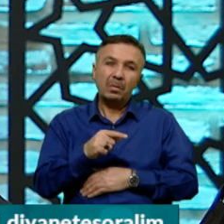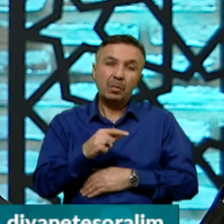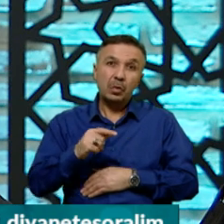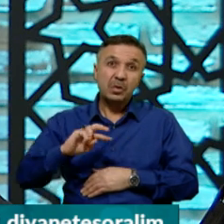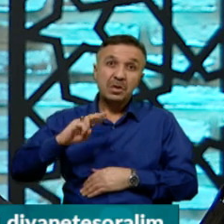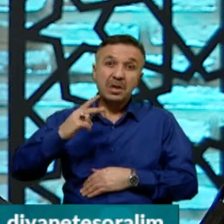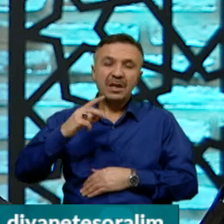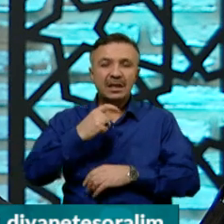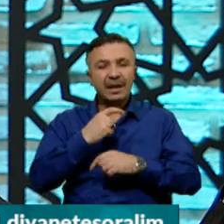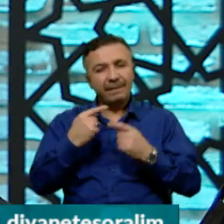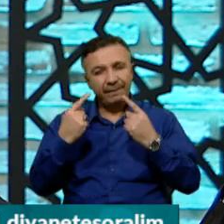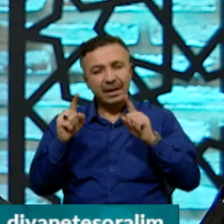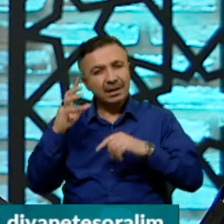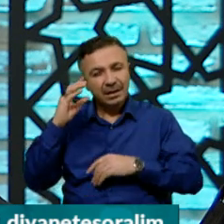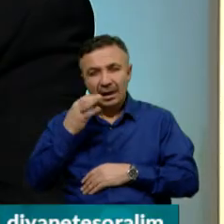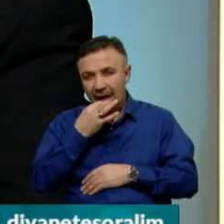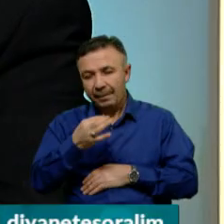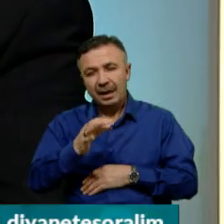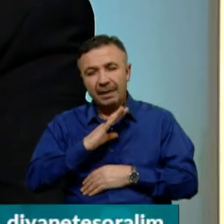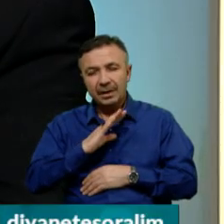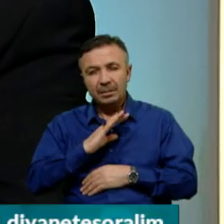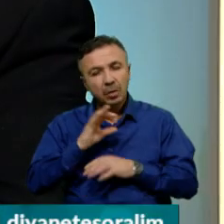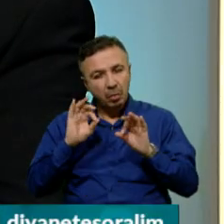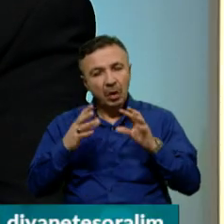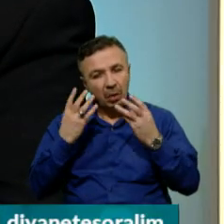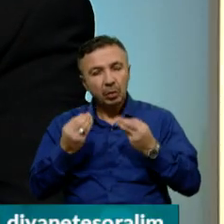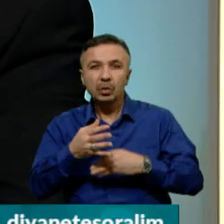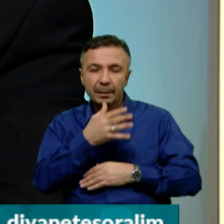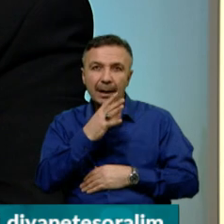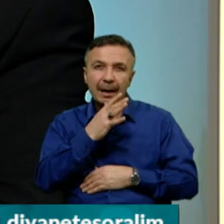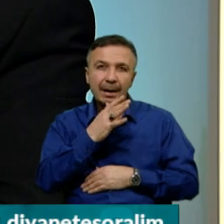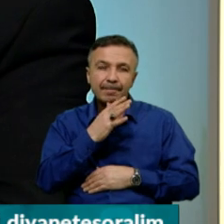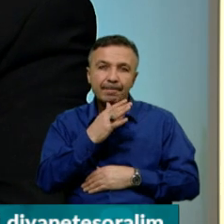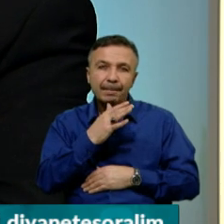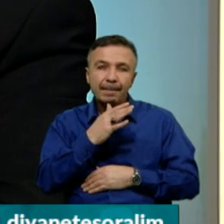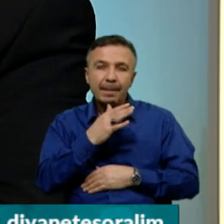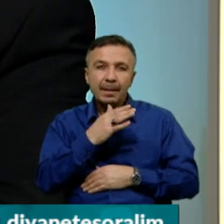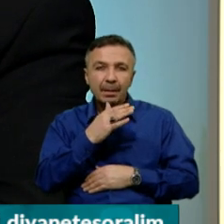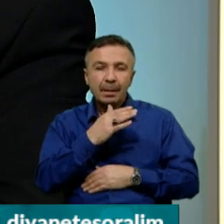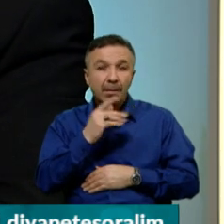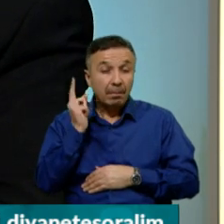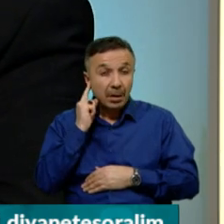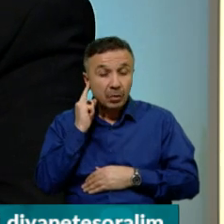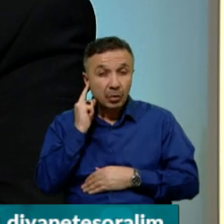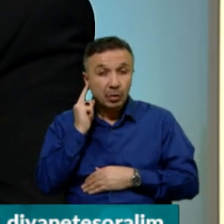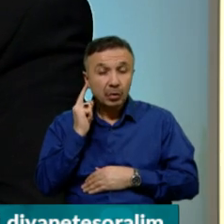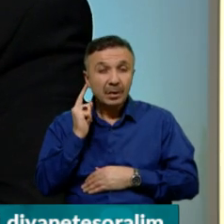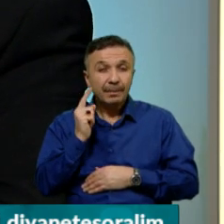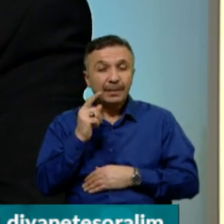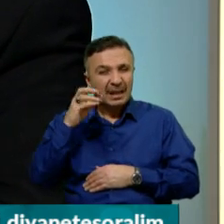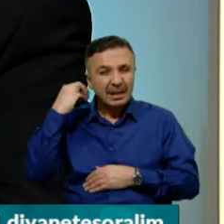farkından da haberdardır lar Bunun böyle olduğunu bilirler meşhur a harfi alimi İmam Gazali'nin